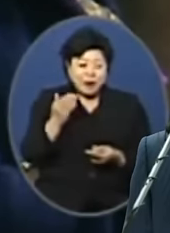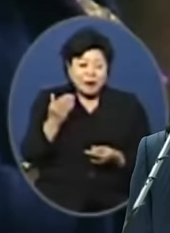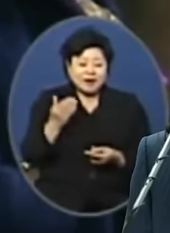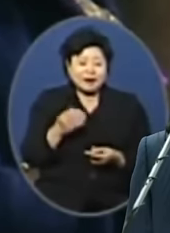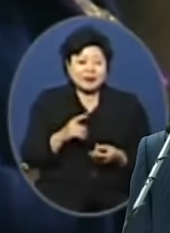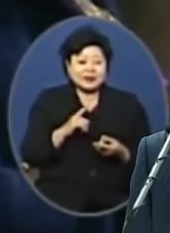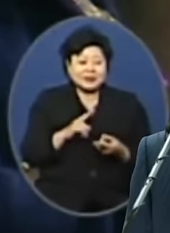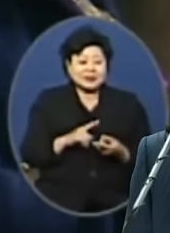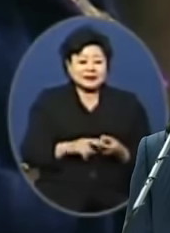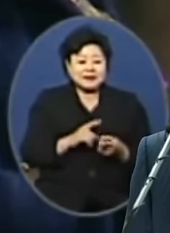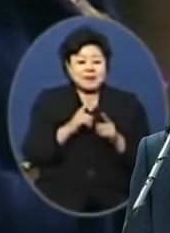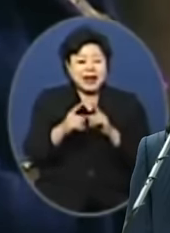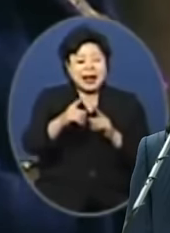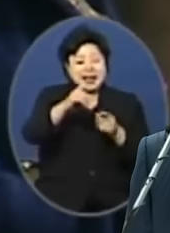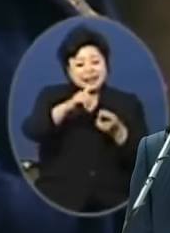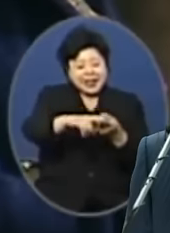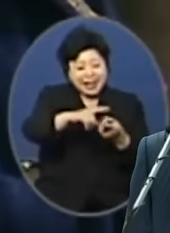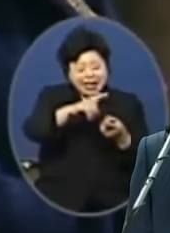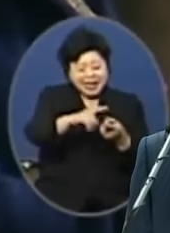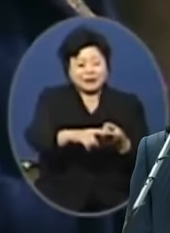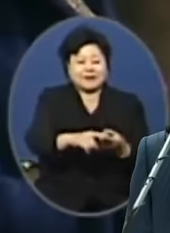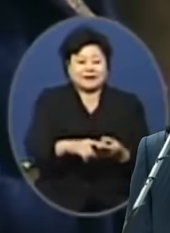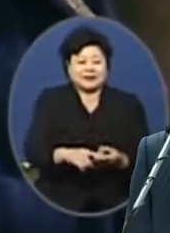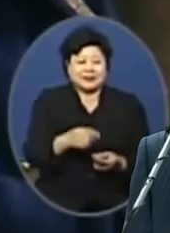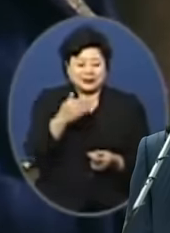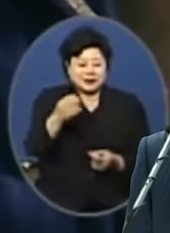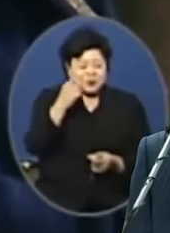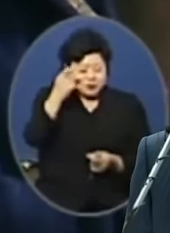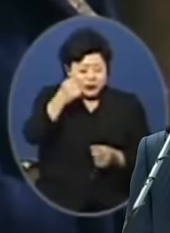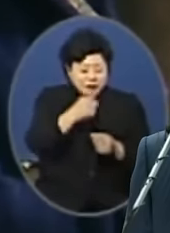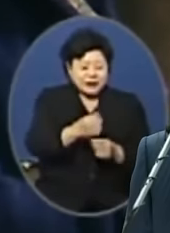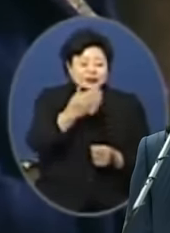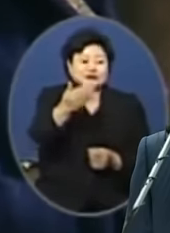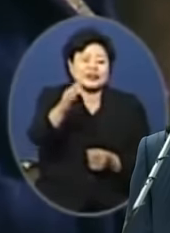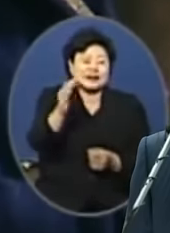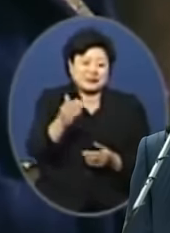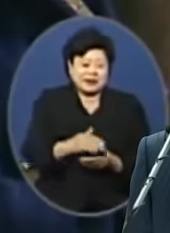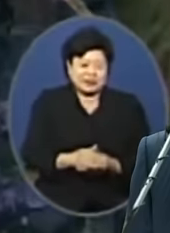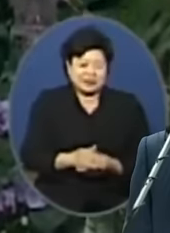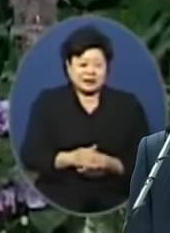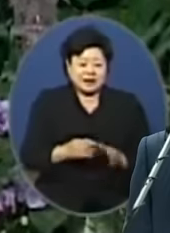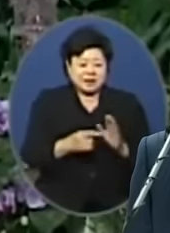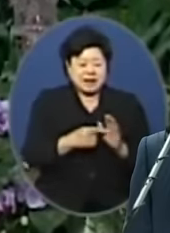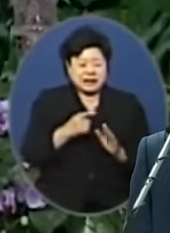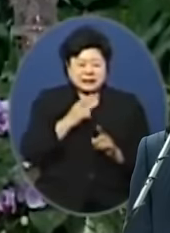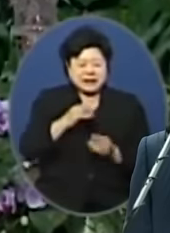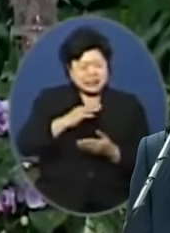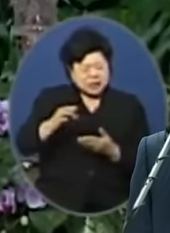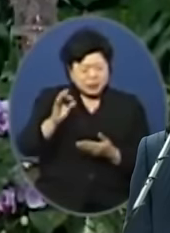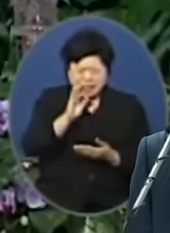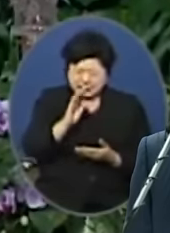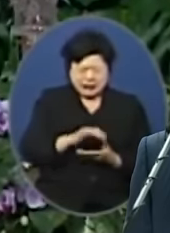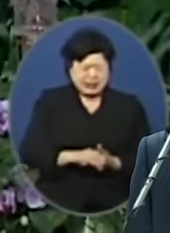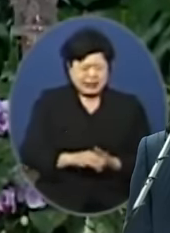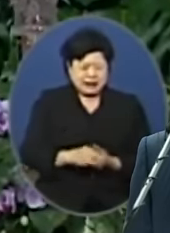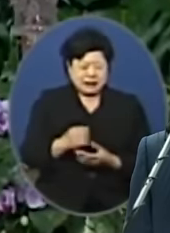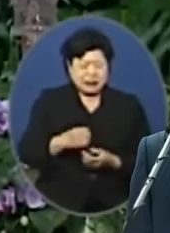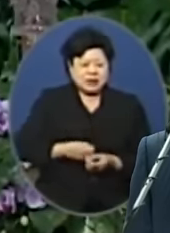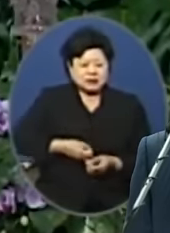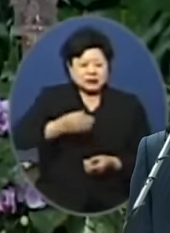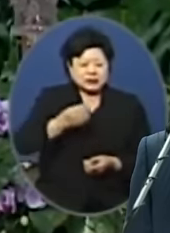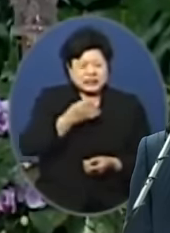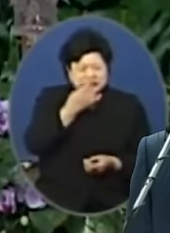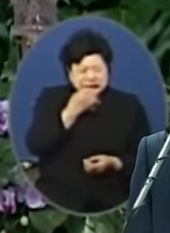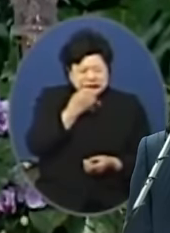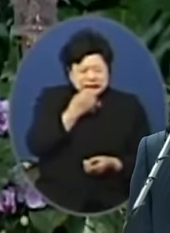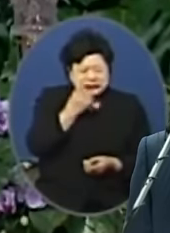반드시 그 말이 여러분을 훌륭하게 만들어주는 것입니다. 부정적인 말을 하면은 자기가 자기에게 뿌리는 씨가